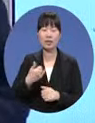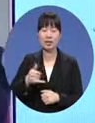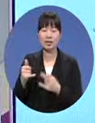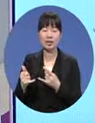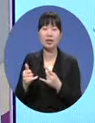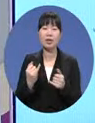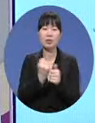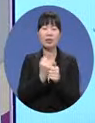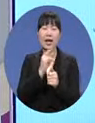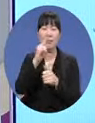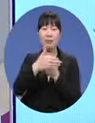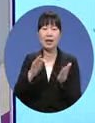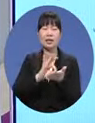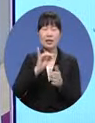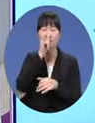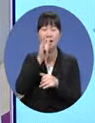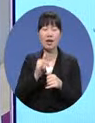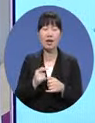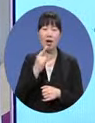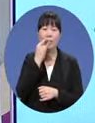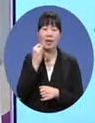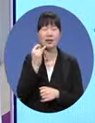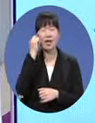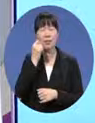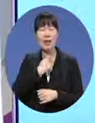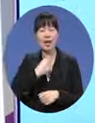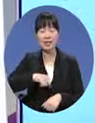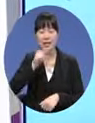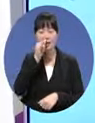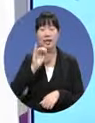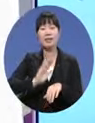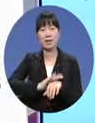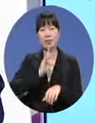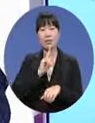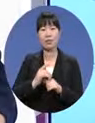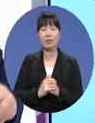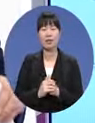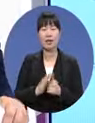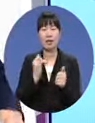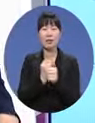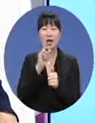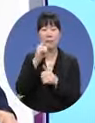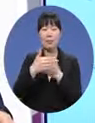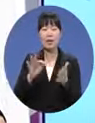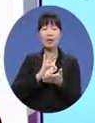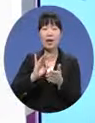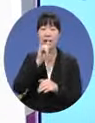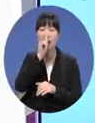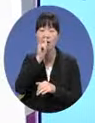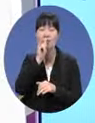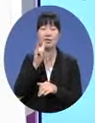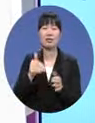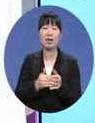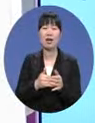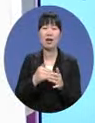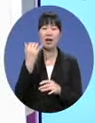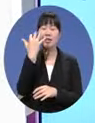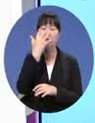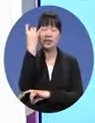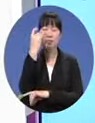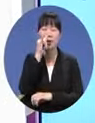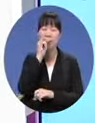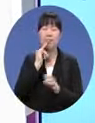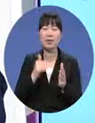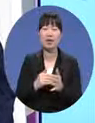쓰는 거야. 그렇죠. 또 엄마랑 자겠다는 아들도 있는데 이거는 잘못된 겁니다. 부부는 한 방을 쓴다가 돼야지 성의 기본이 잡히는